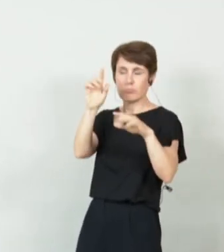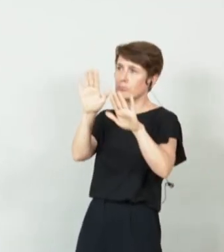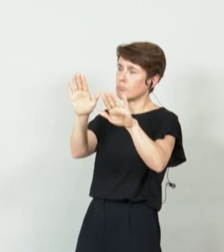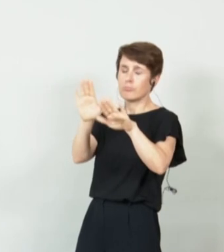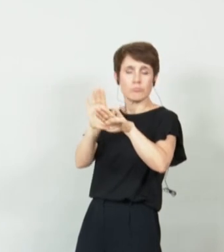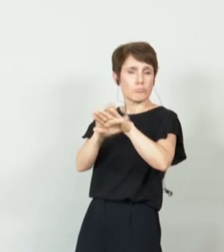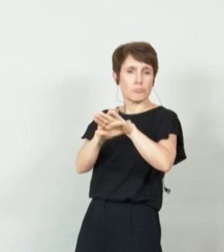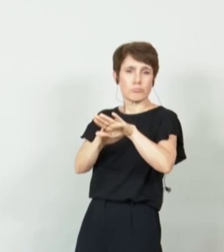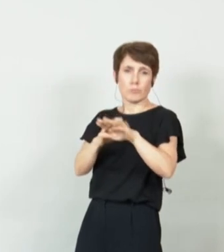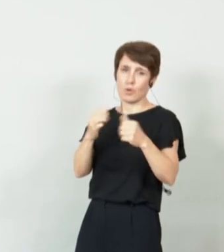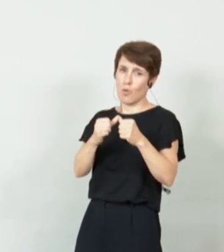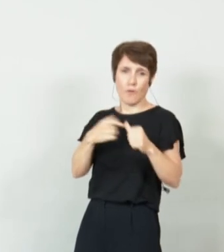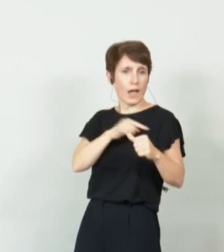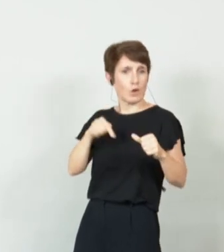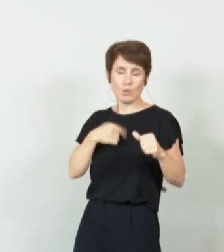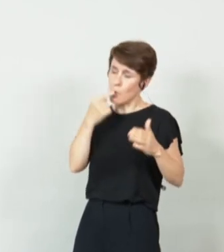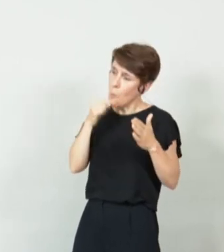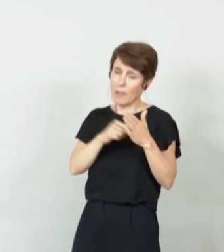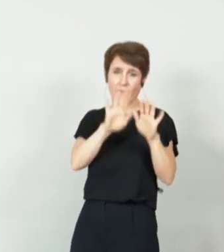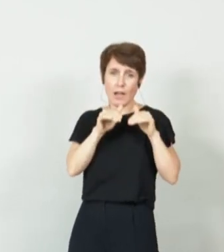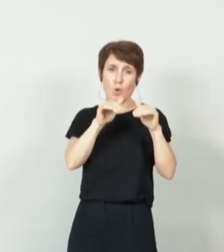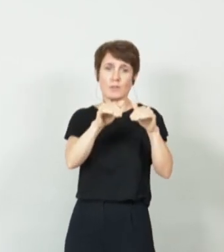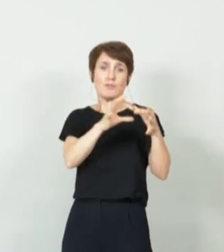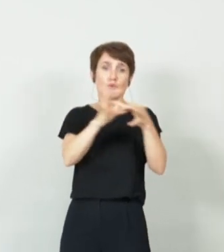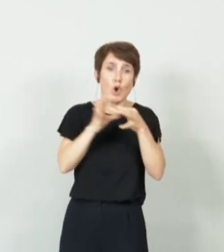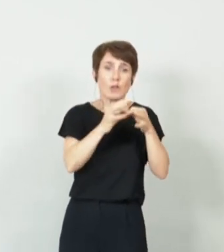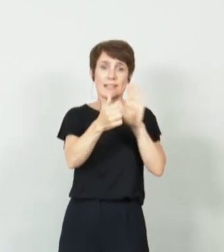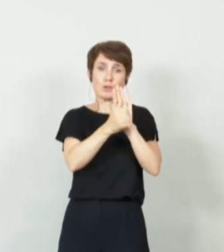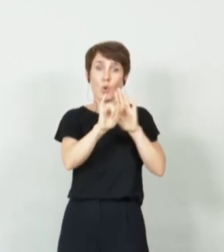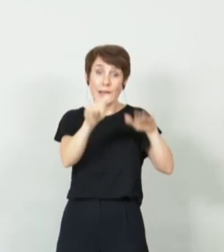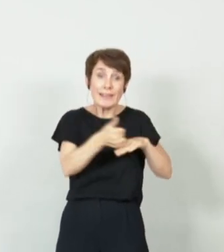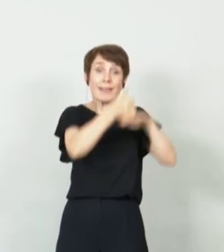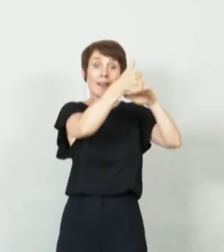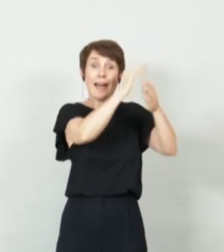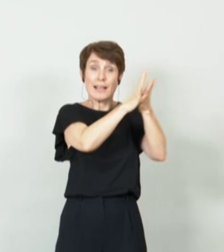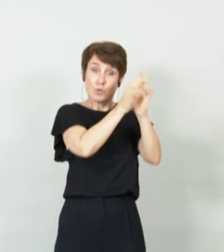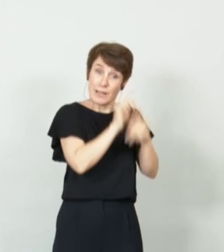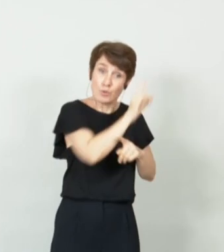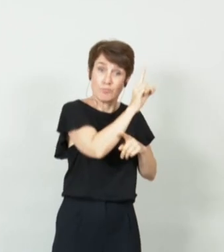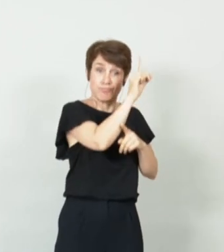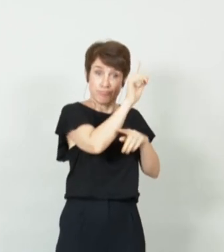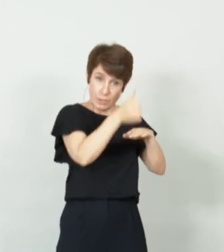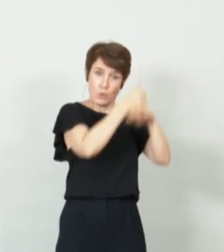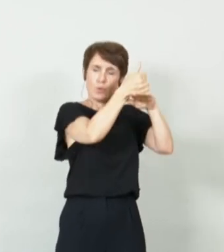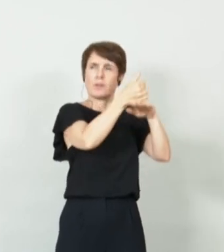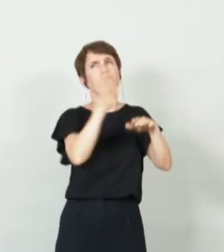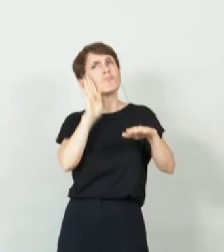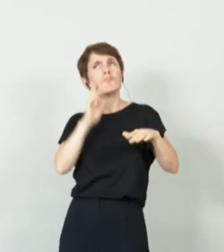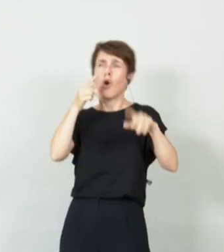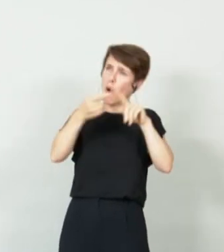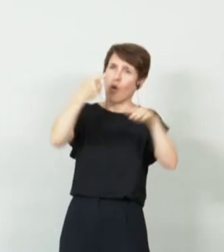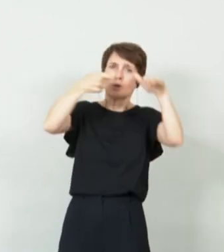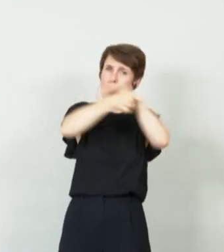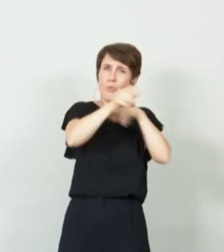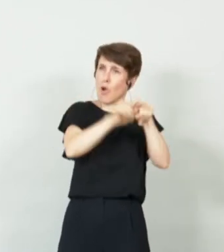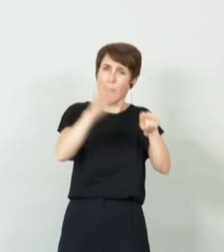elle-même de continuer de confier leur coordination au kluc et donc demandant de remettre en place le financement de cette